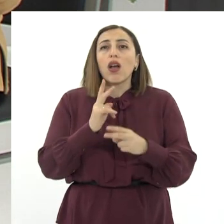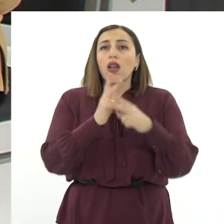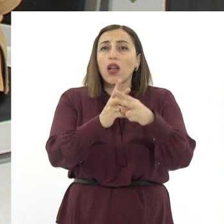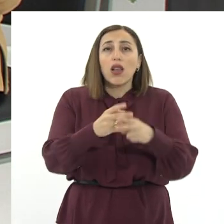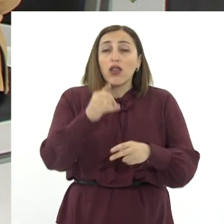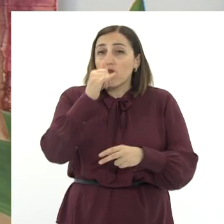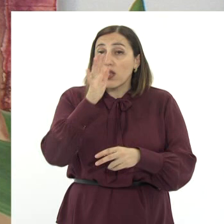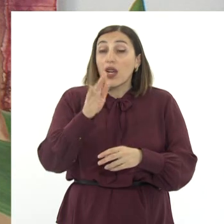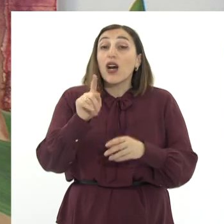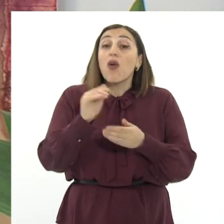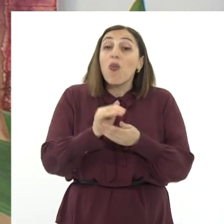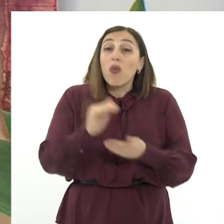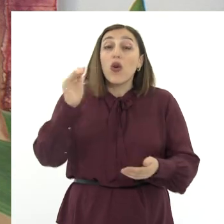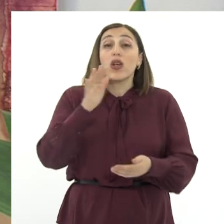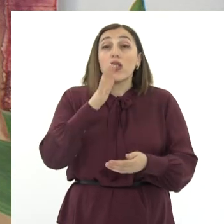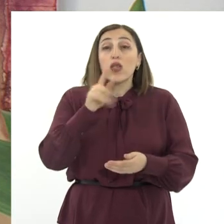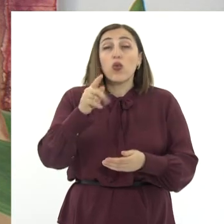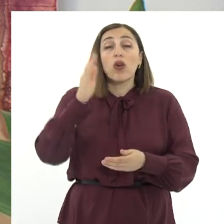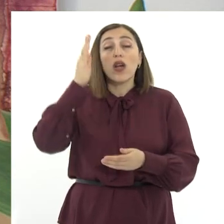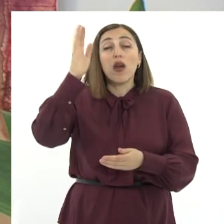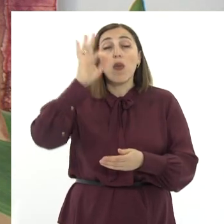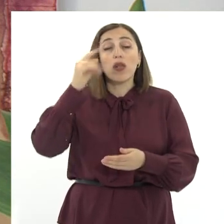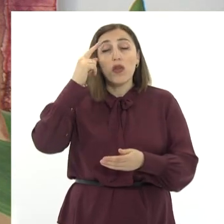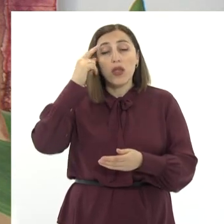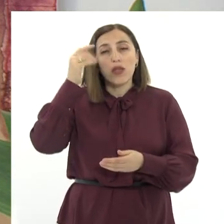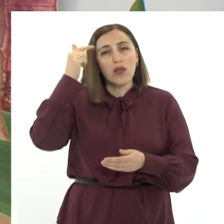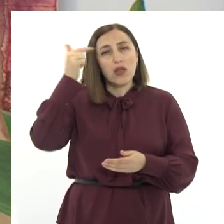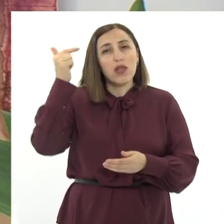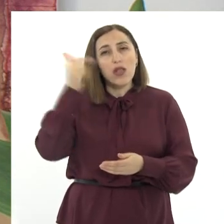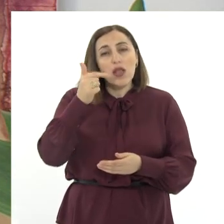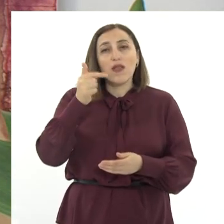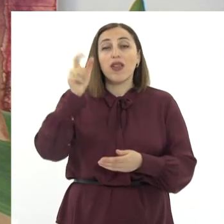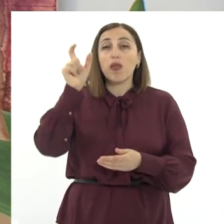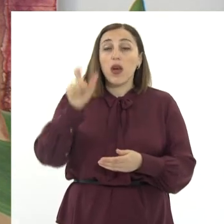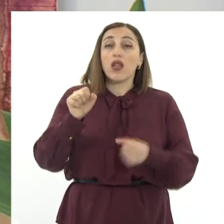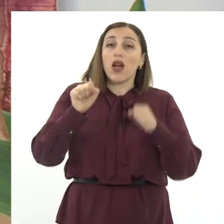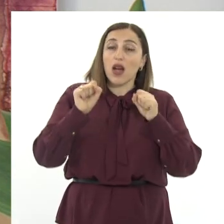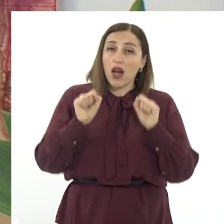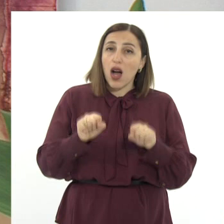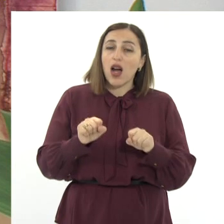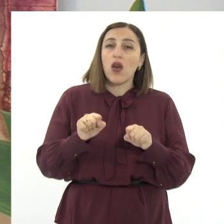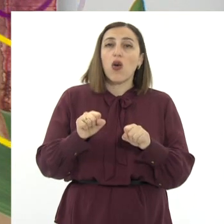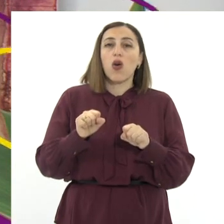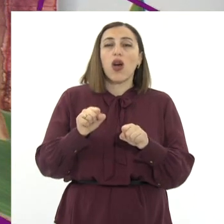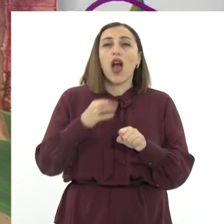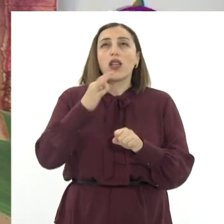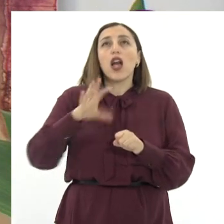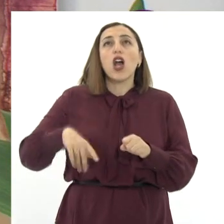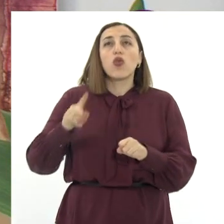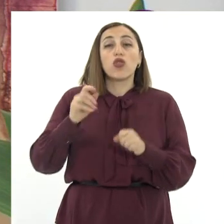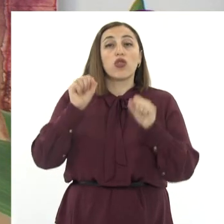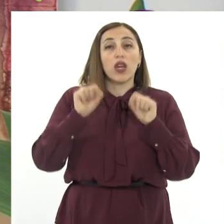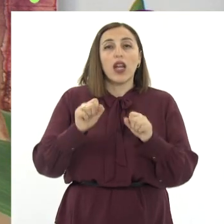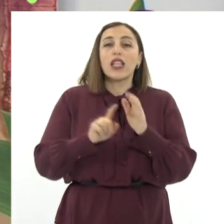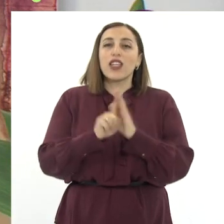կարողանալու կառավարել։ Այսինքն փոքր տարիքում պետք է հեռատեսություն ունենալ, գիտելիքներով զինված մարդը կարող է ասել ինչ